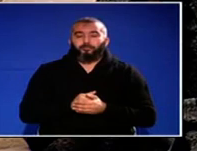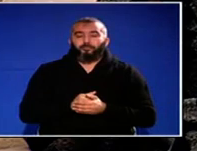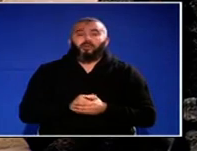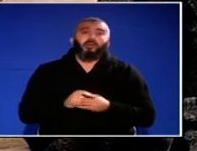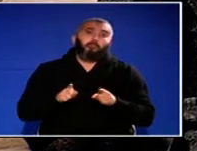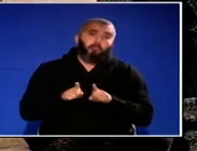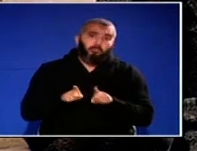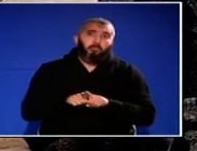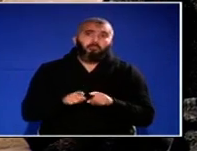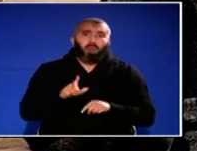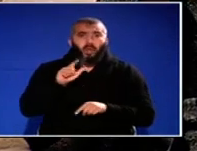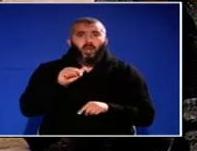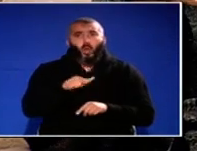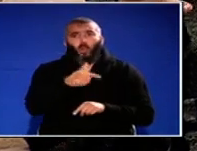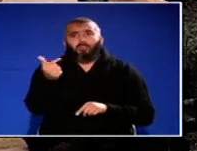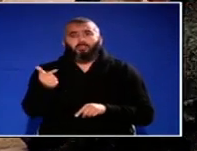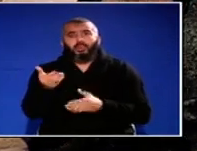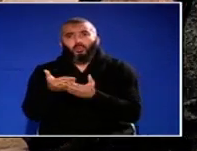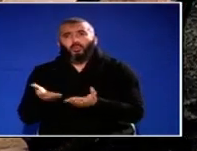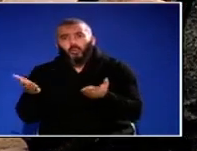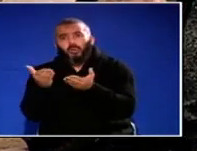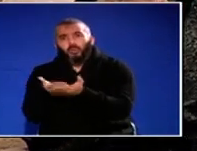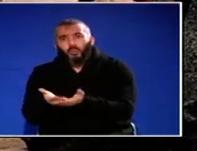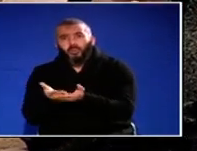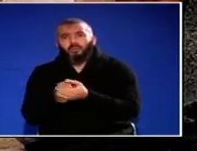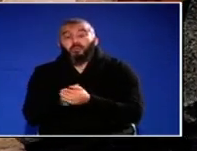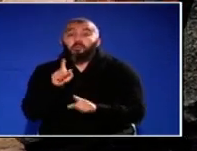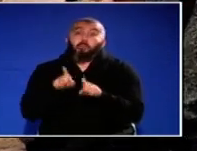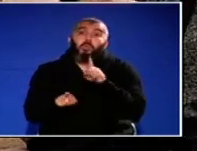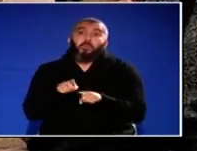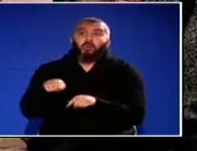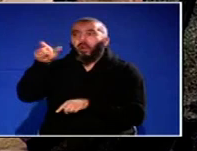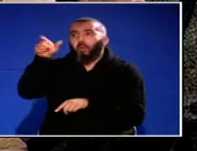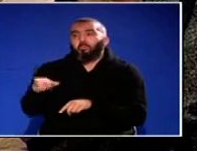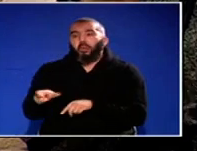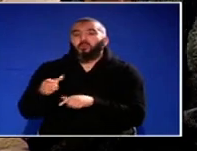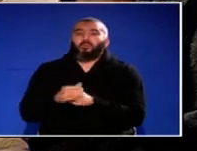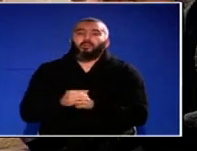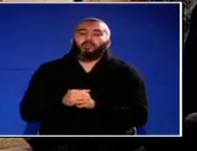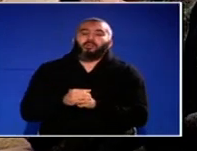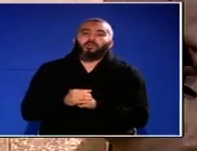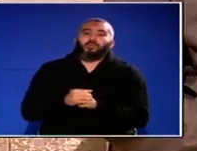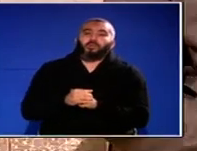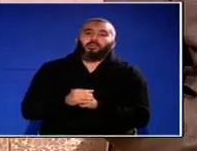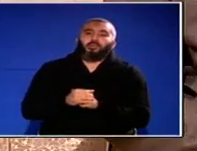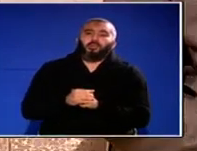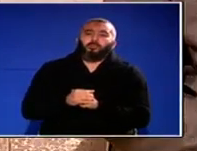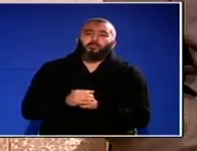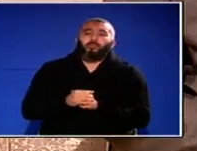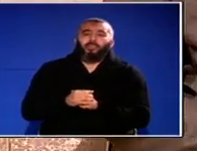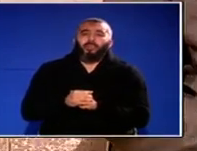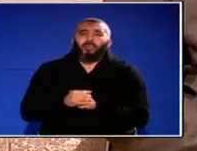الأحيان قد يوضع الإنسان نقول في محيط أو في محيطه الكسبي، لأننا